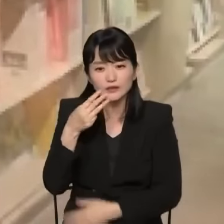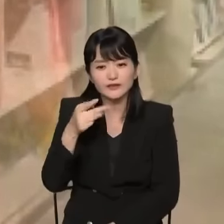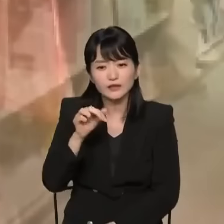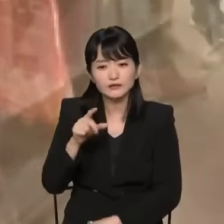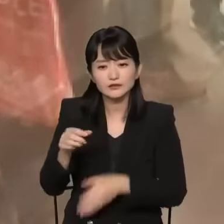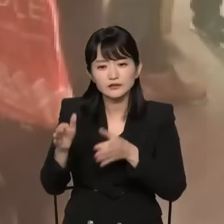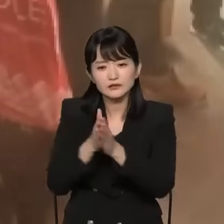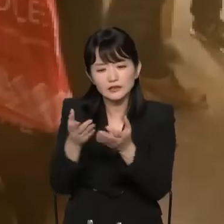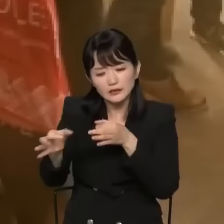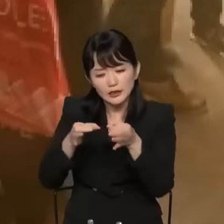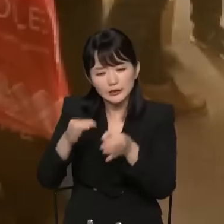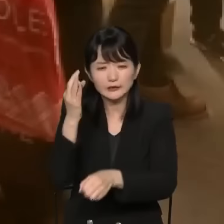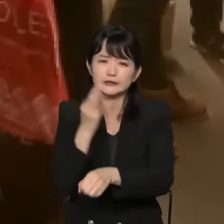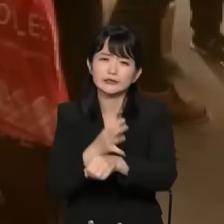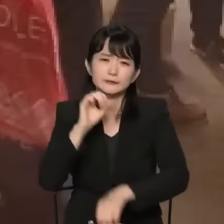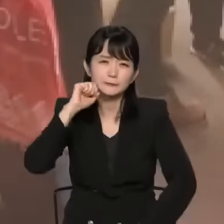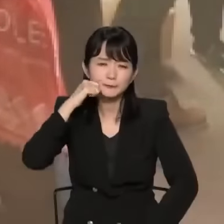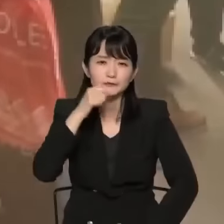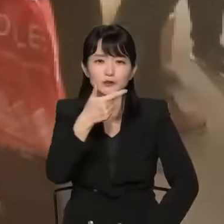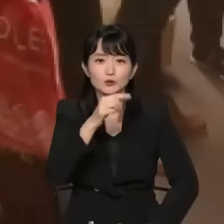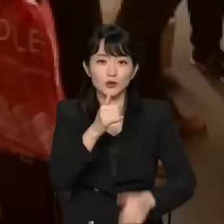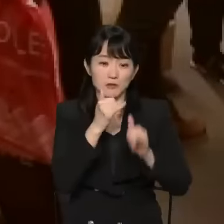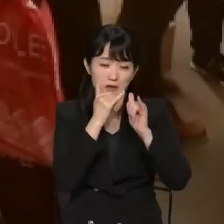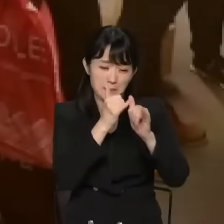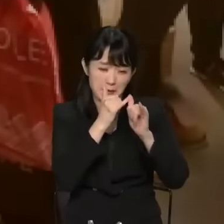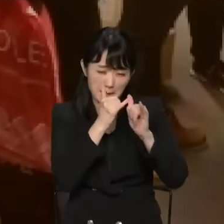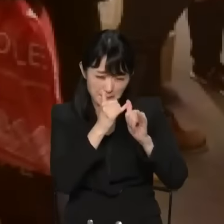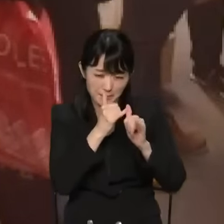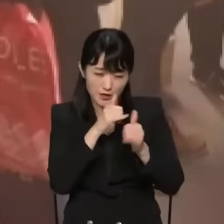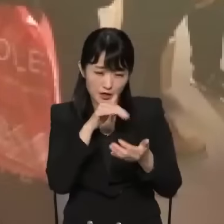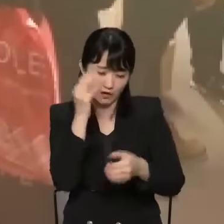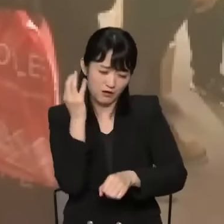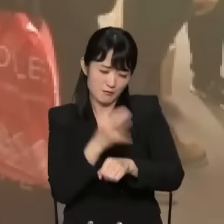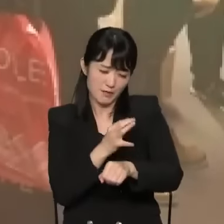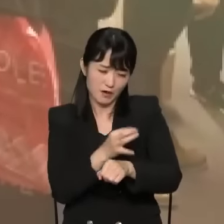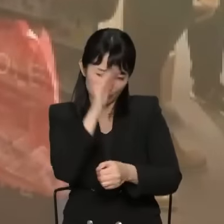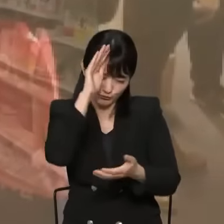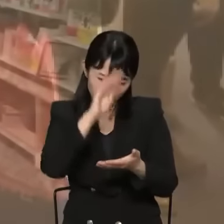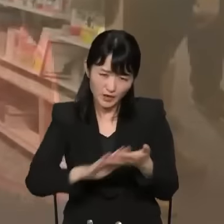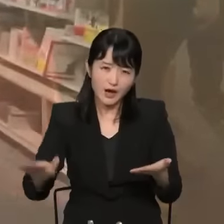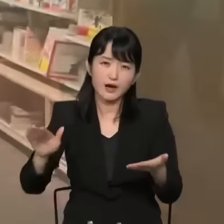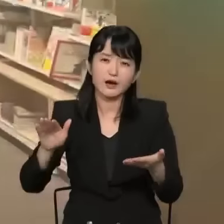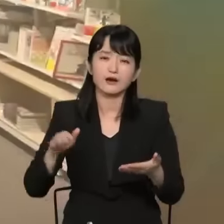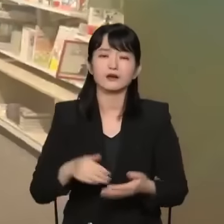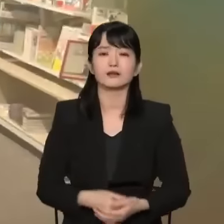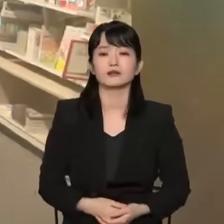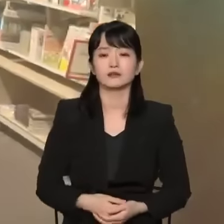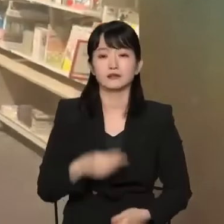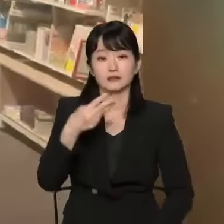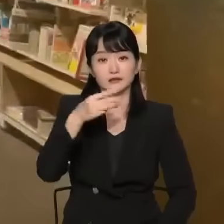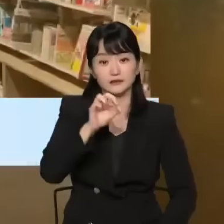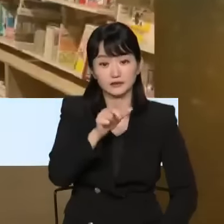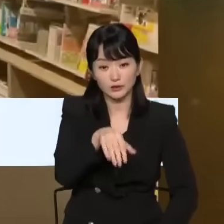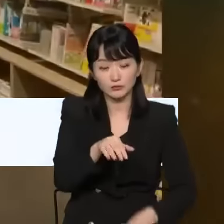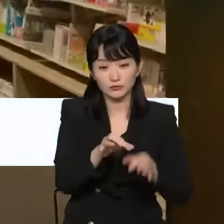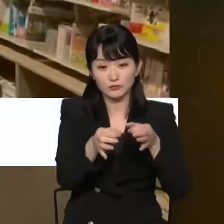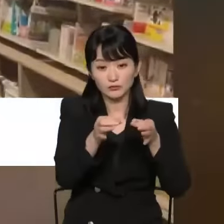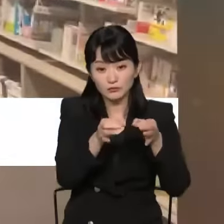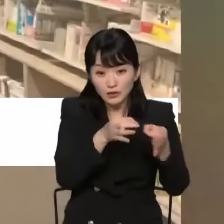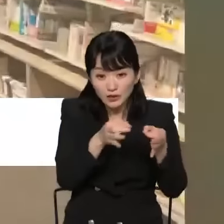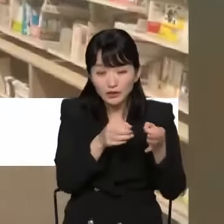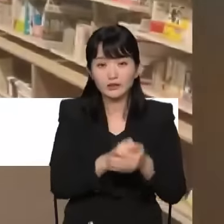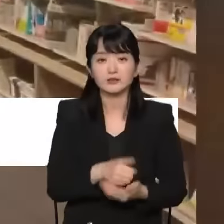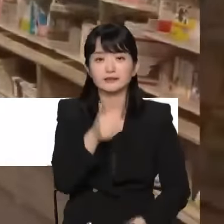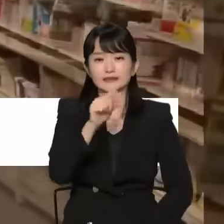됐습니다. 노벨상 수상 뒤 넘치는 수요에 모두 동났기 때문입니다. 런던의 한 서점은 한강